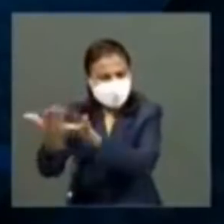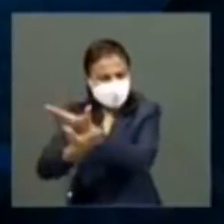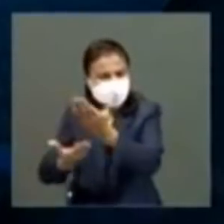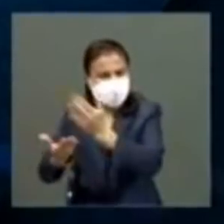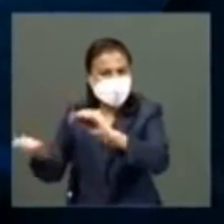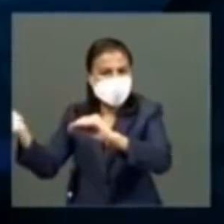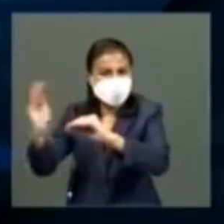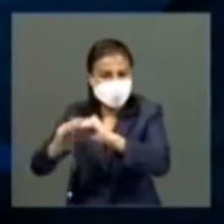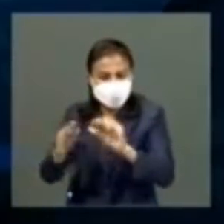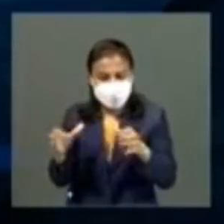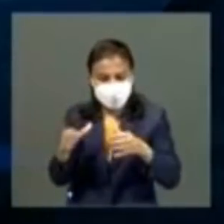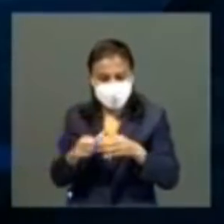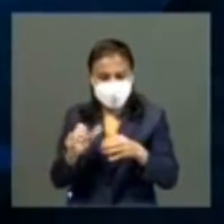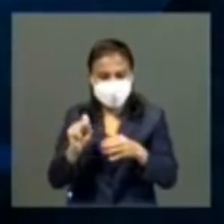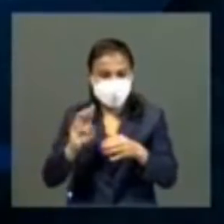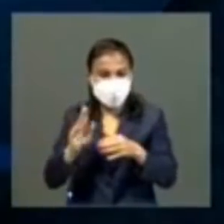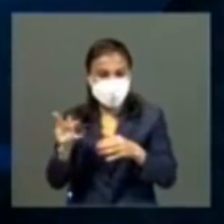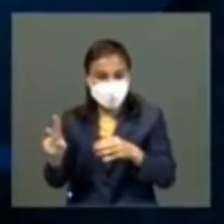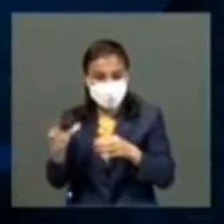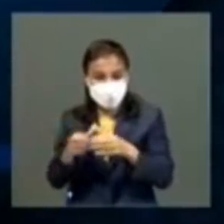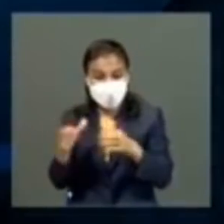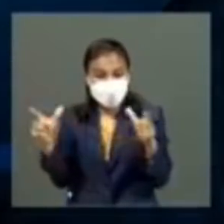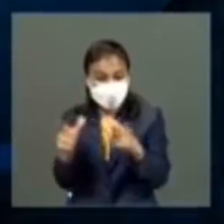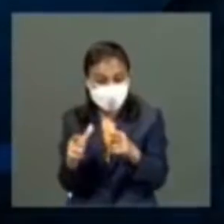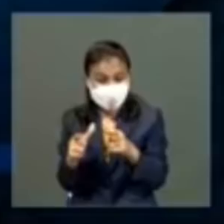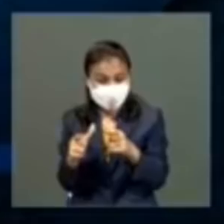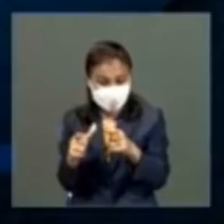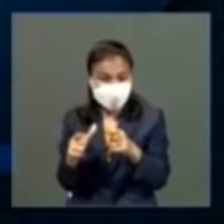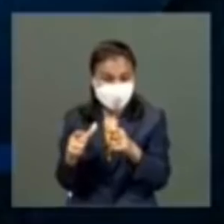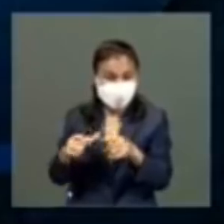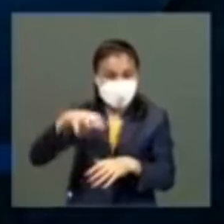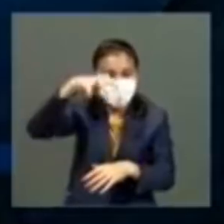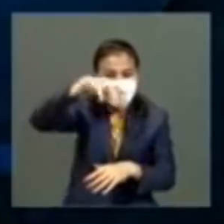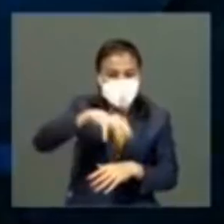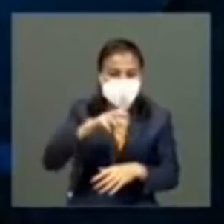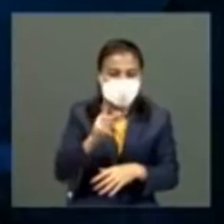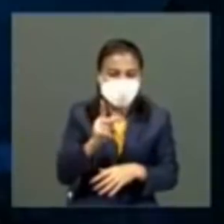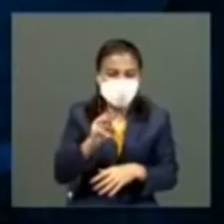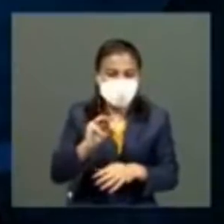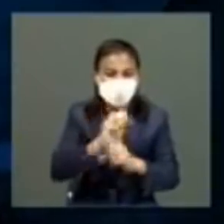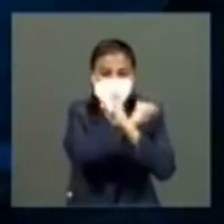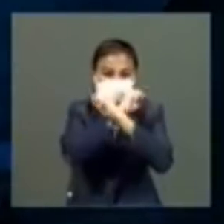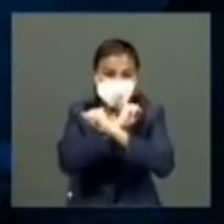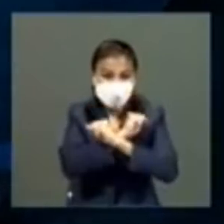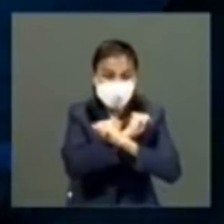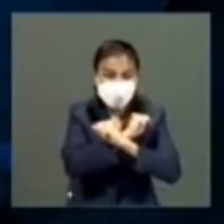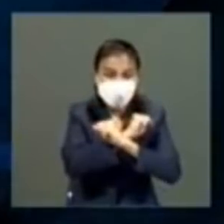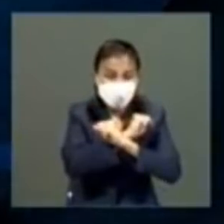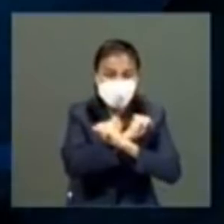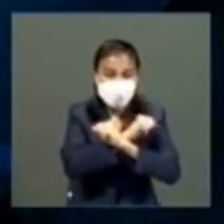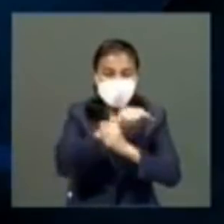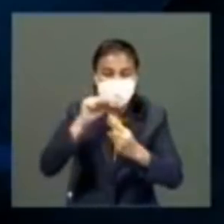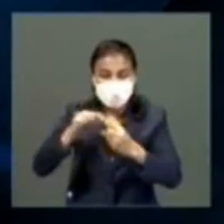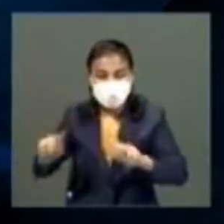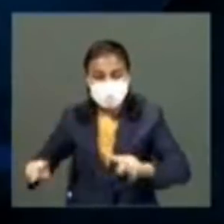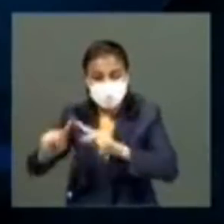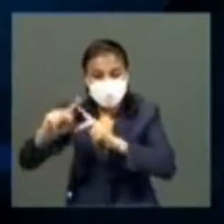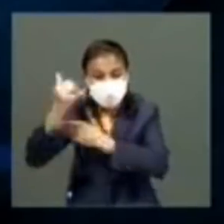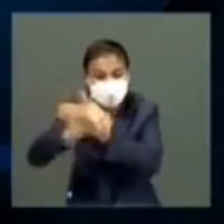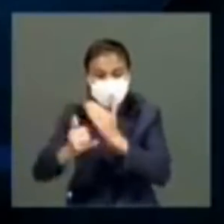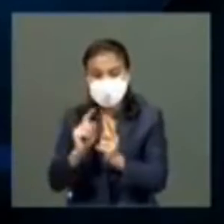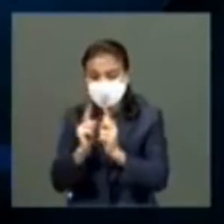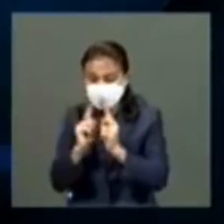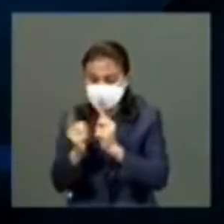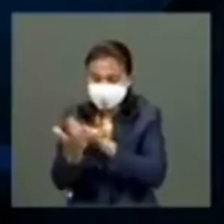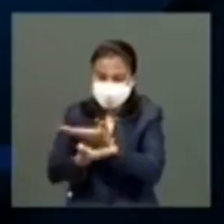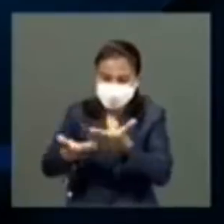สรรพากรชุดเล็กวันนี้นะคะในส่วนของกรมควบคุมโรคและกระทรวงต่างประเทศมีการพูดคุยหารือการ